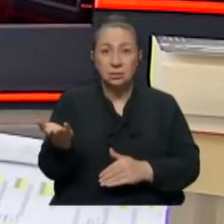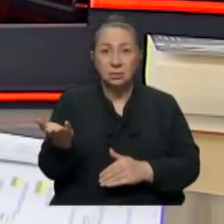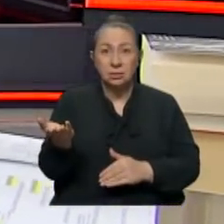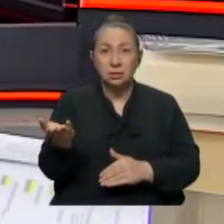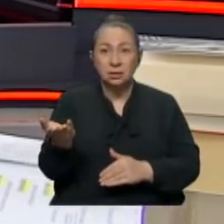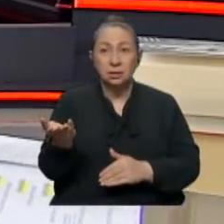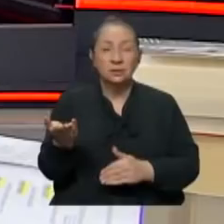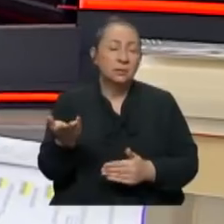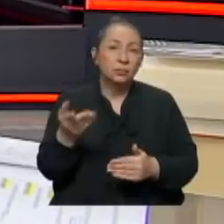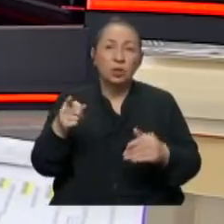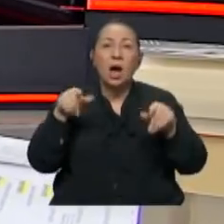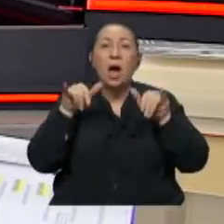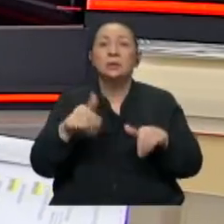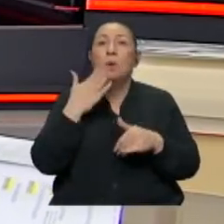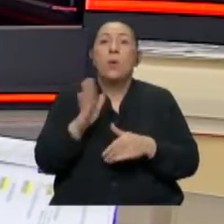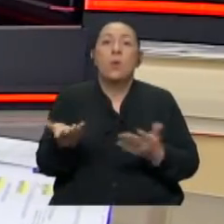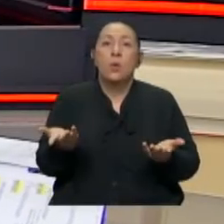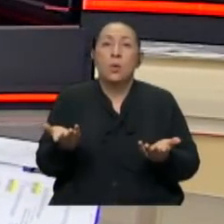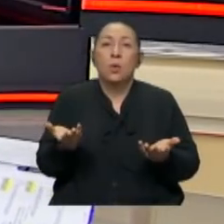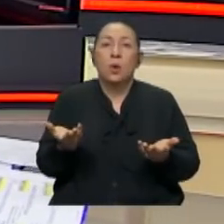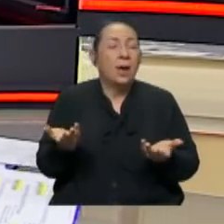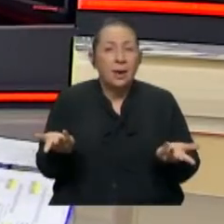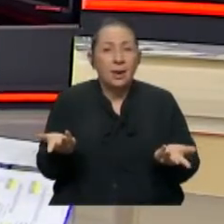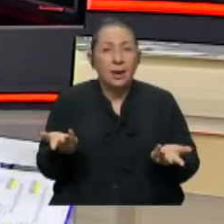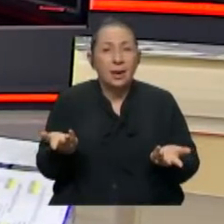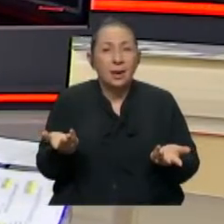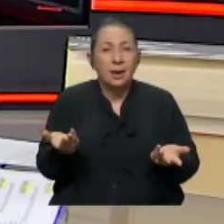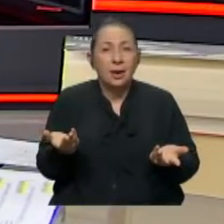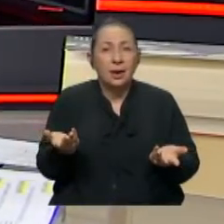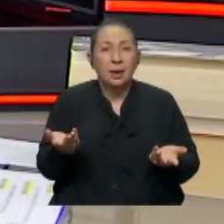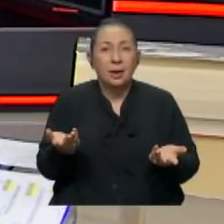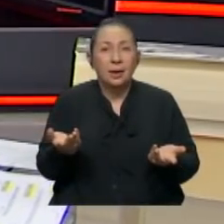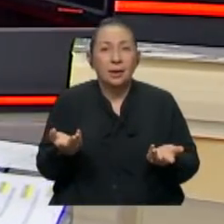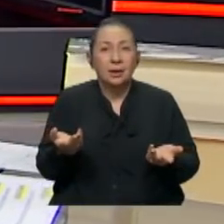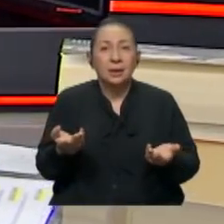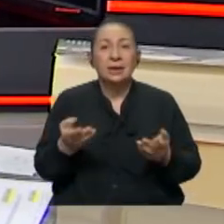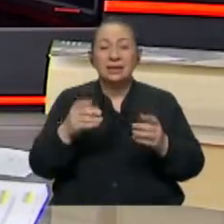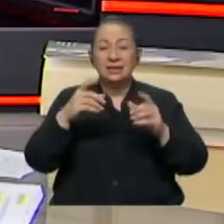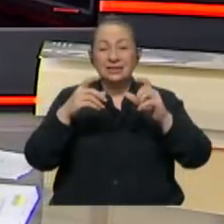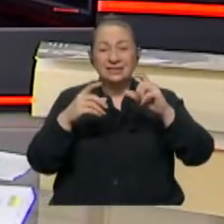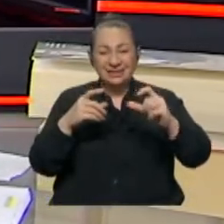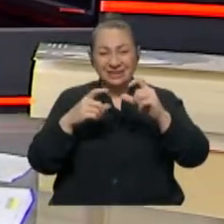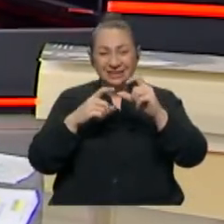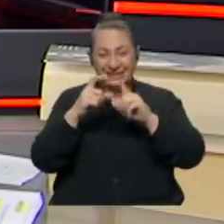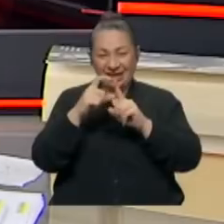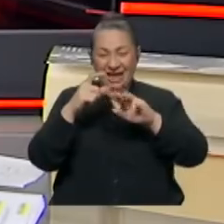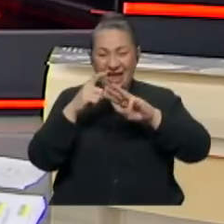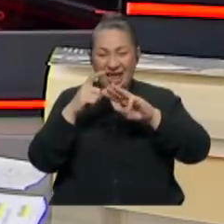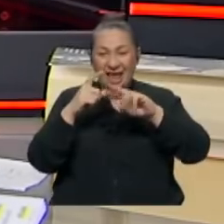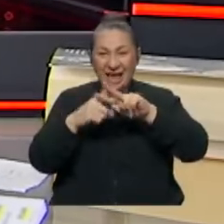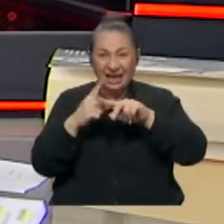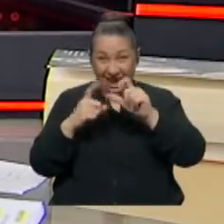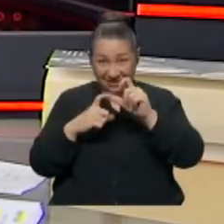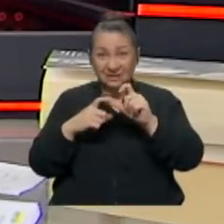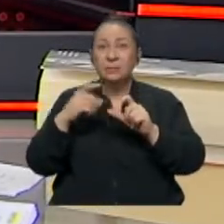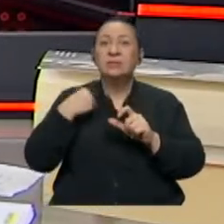bu ve bunun eşi Yok ya Ee peki sides Güven endeksi